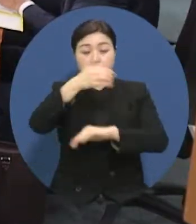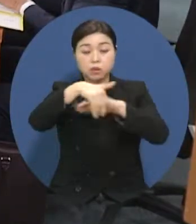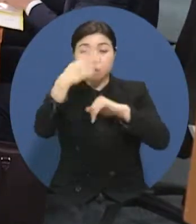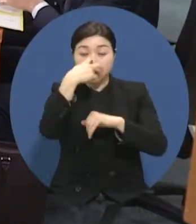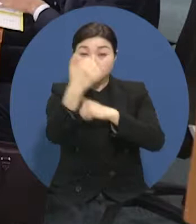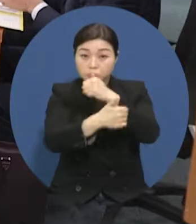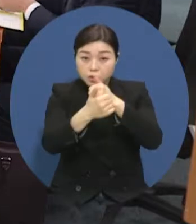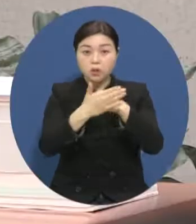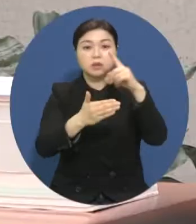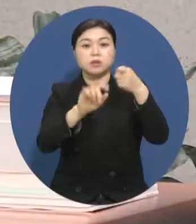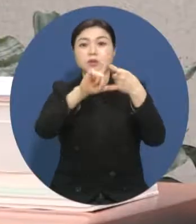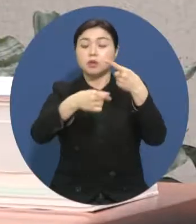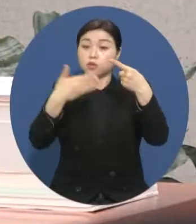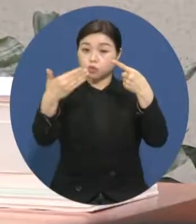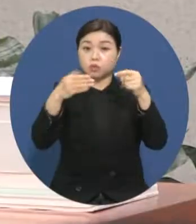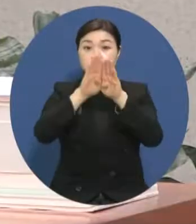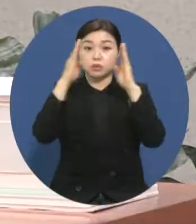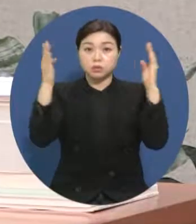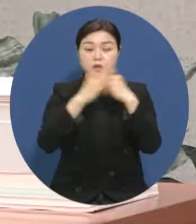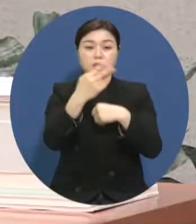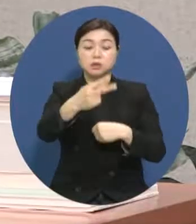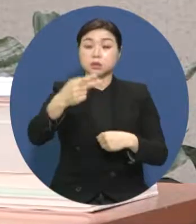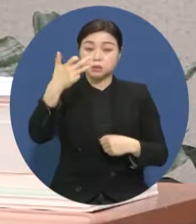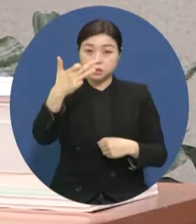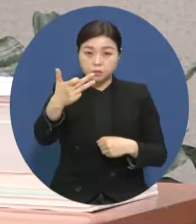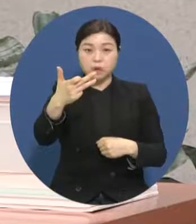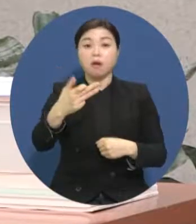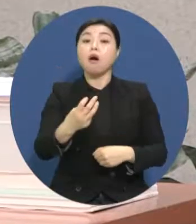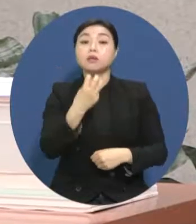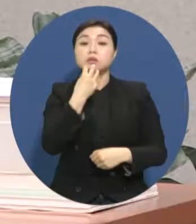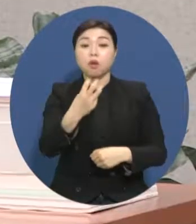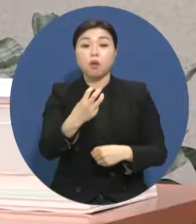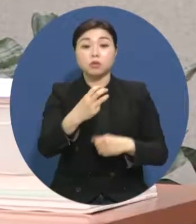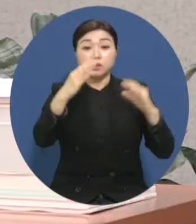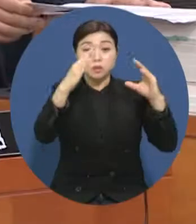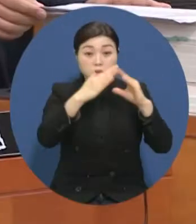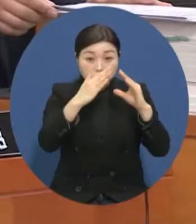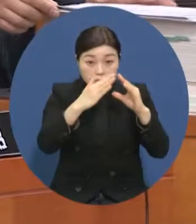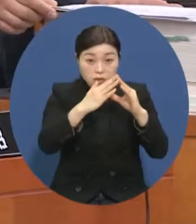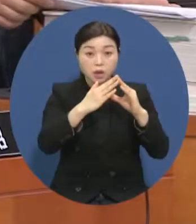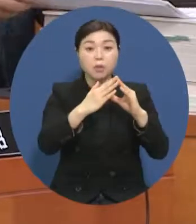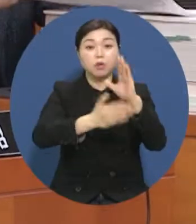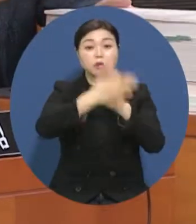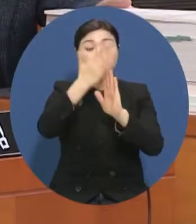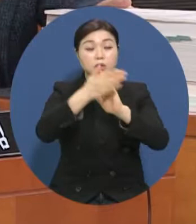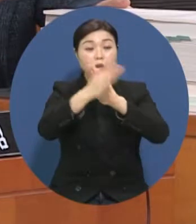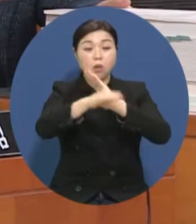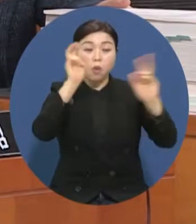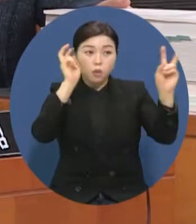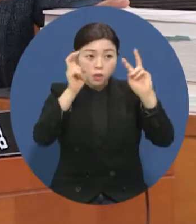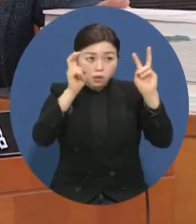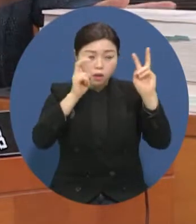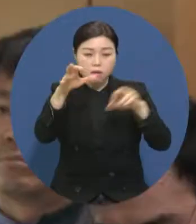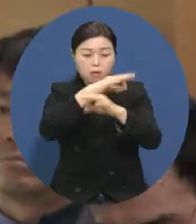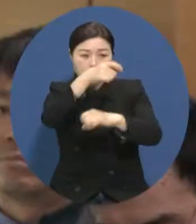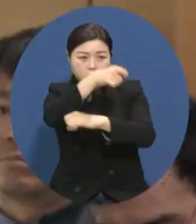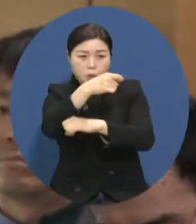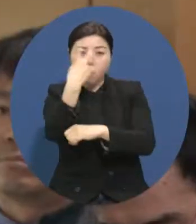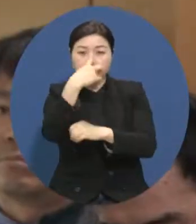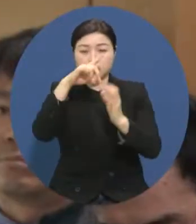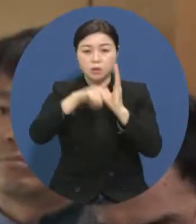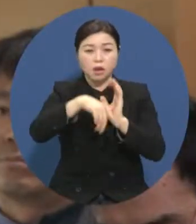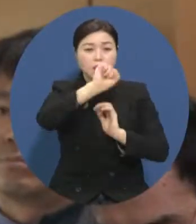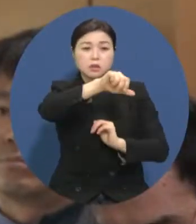도시계획관리위원회는 지난 11월 9일 열린 2018년도 서울주택도시공사 행정사무감사에서